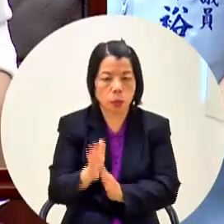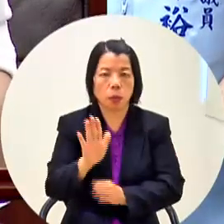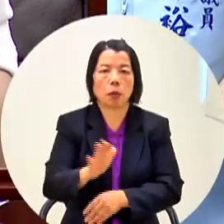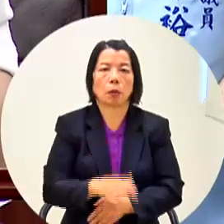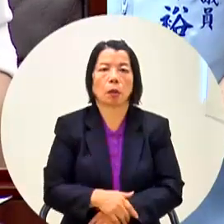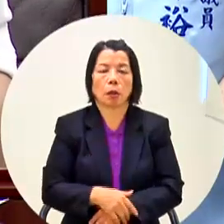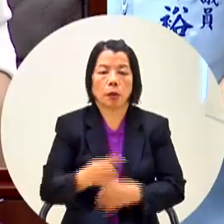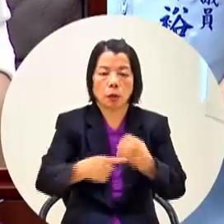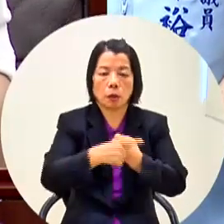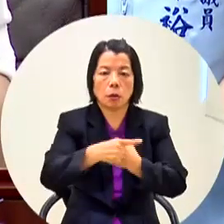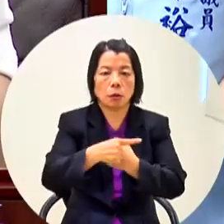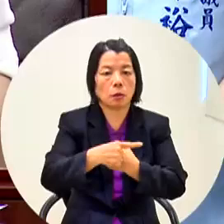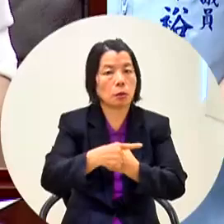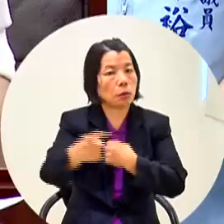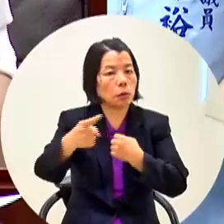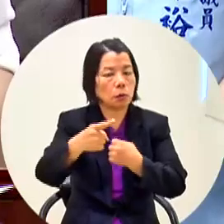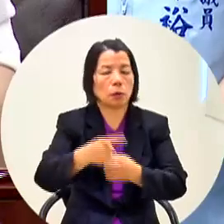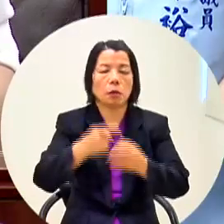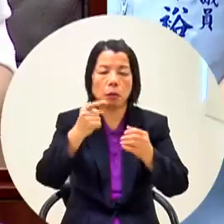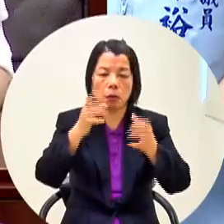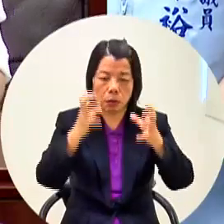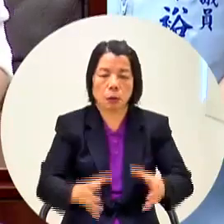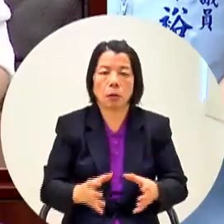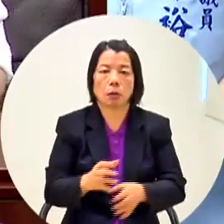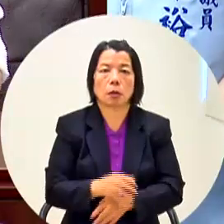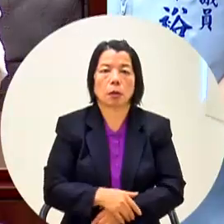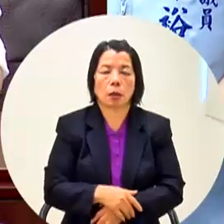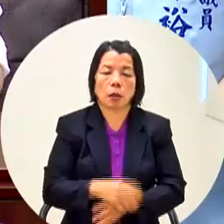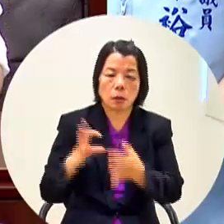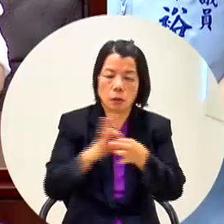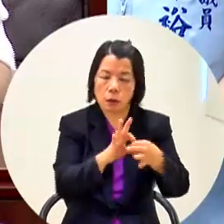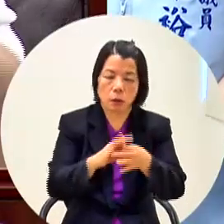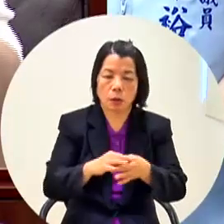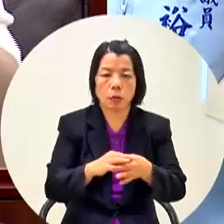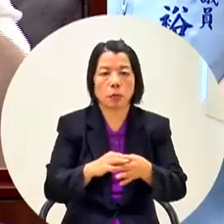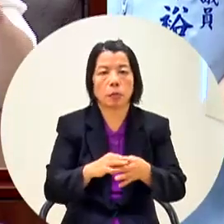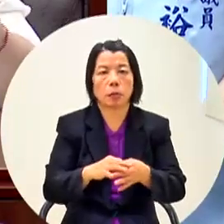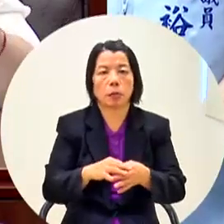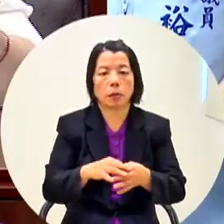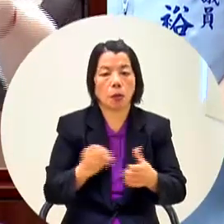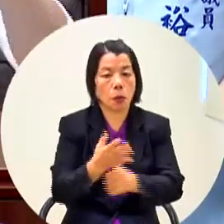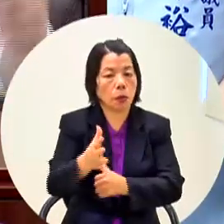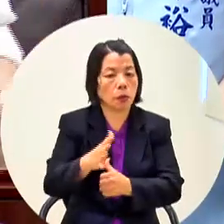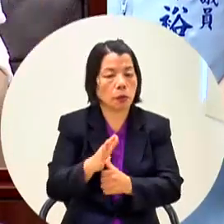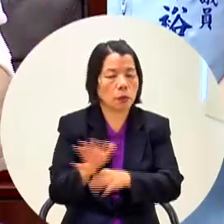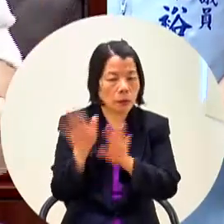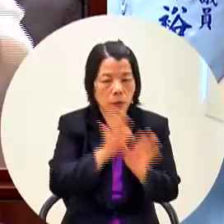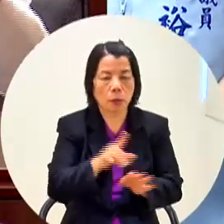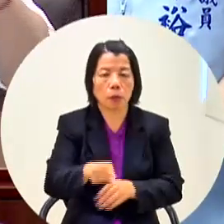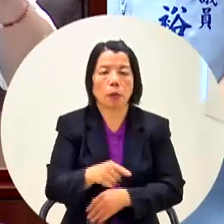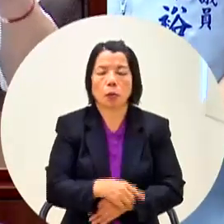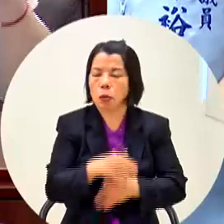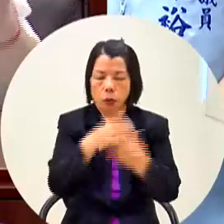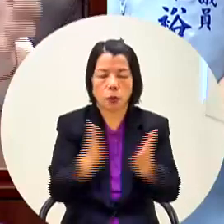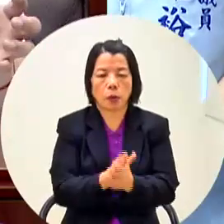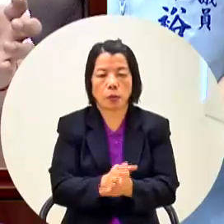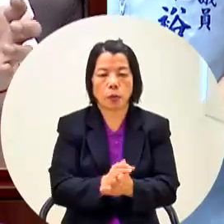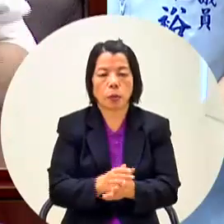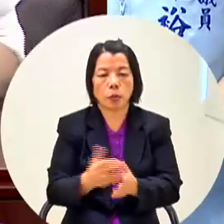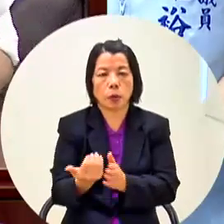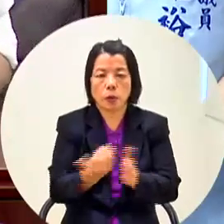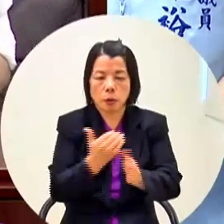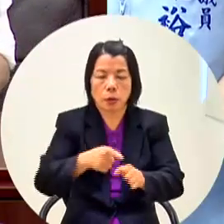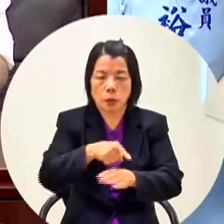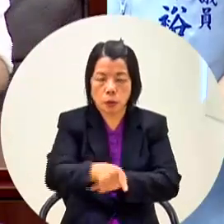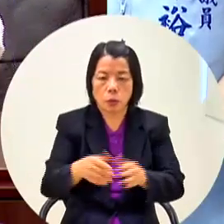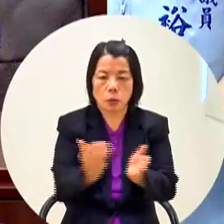设；第二个，不管是针对所有相关的事情，我们都通通都是抢在前面，包括要不提大型的